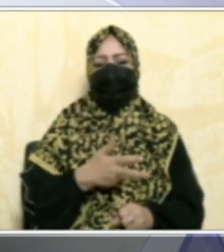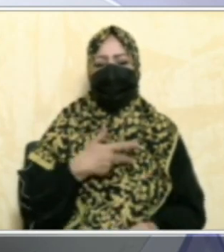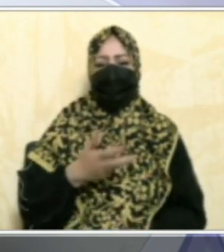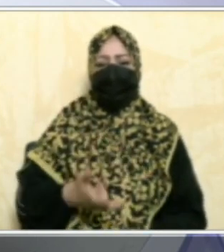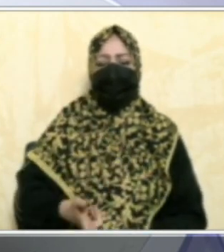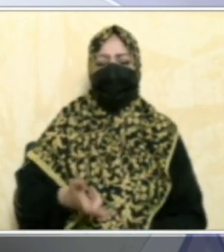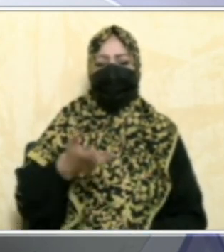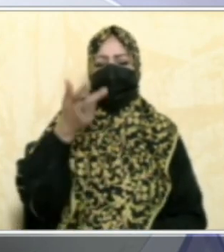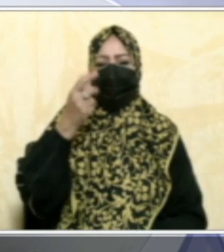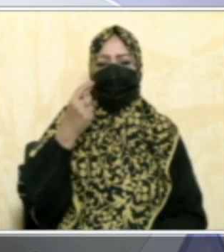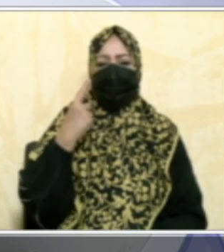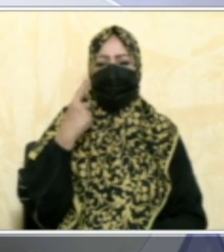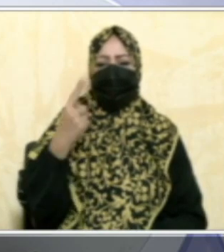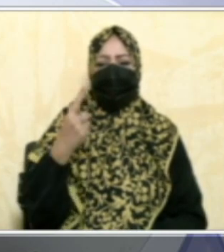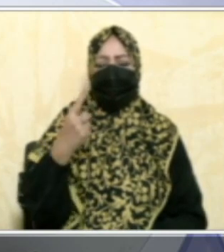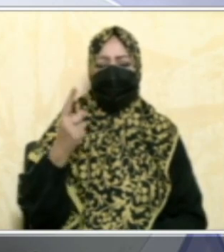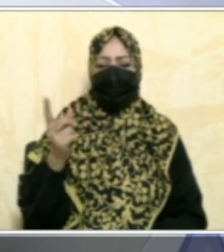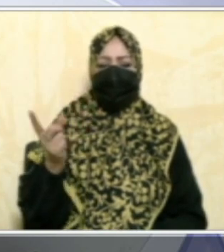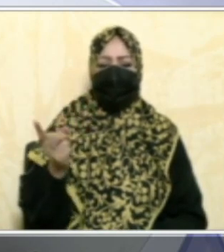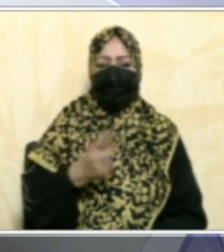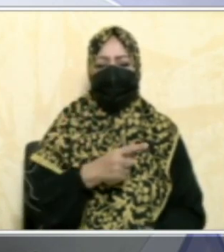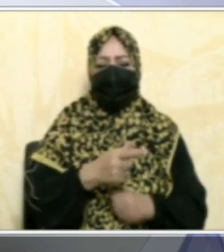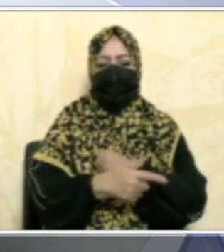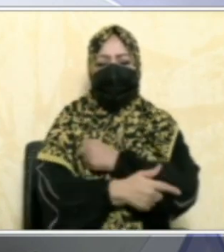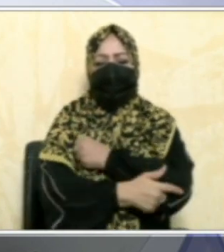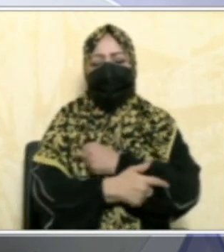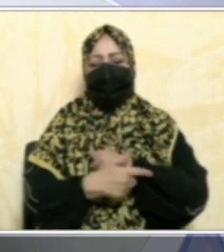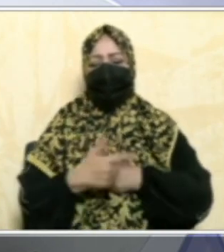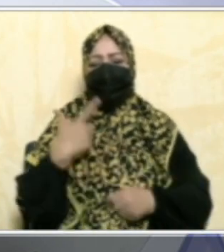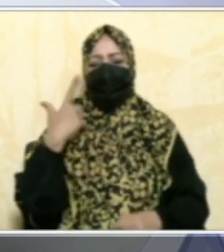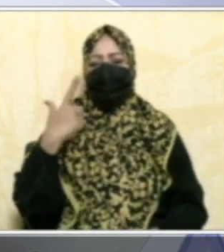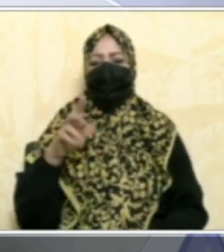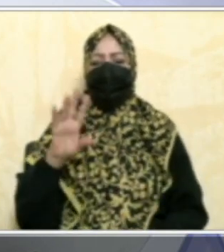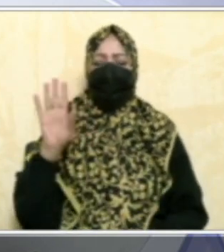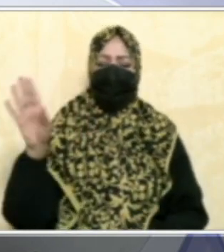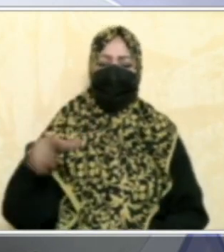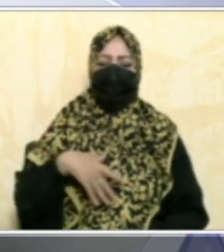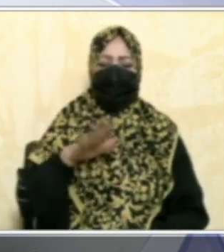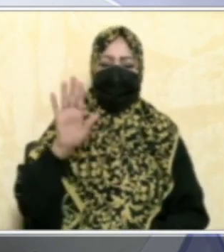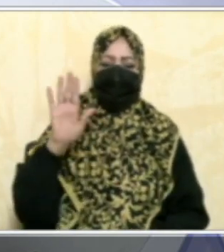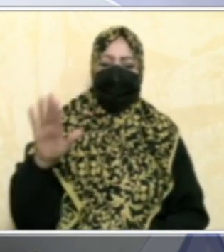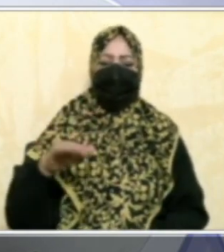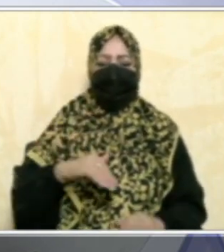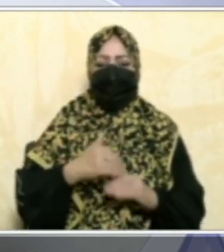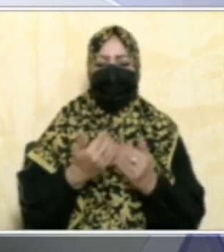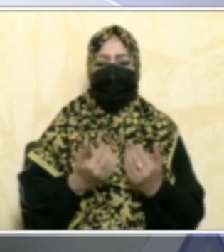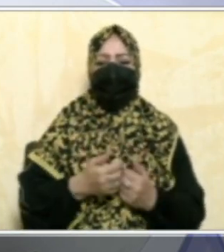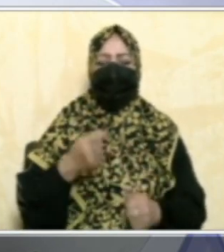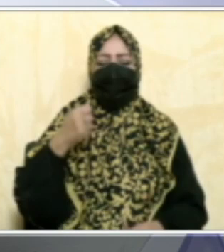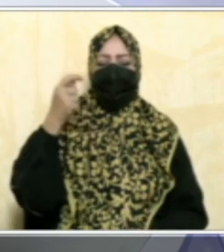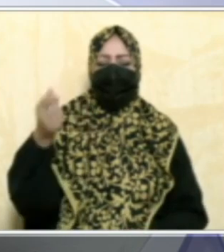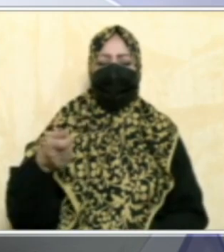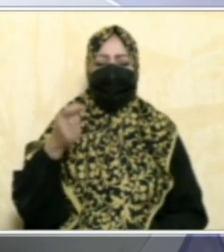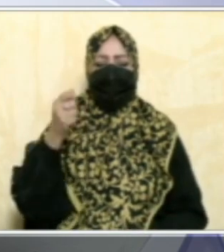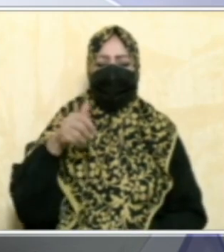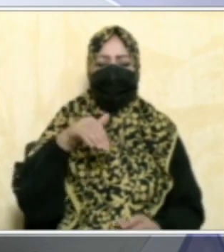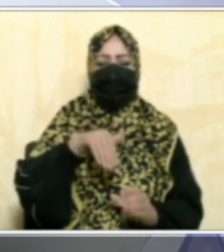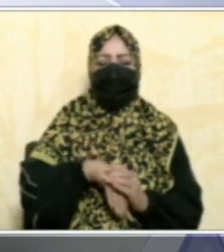الأسبوع يقولي ما تجيش وناخذ في الراتب، والآن وصلت إلى سن التقاعد وحيلت إلى